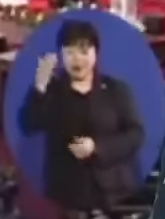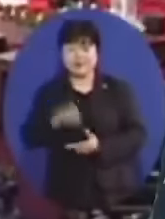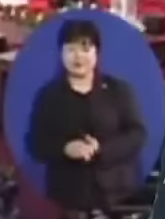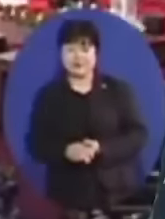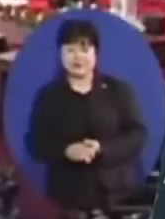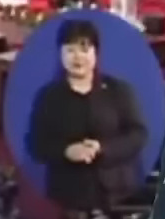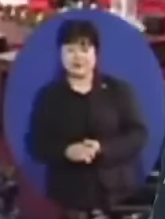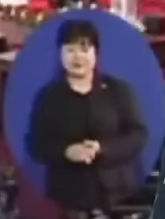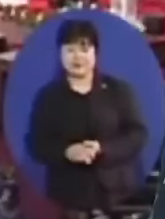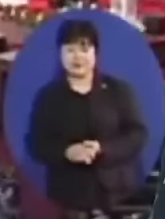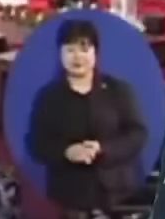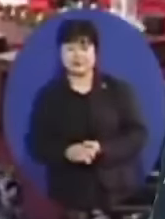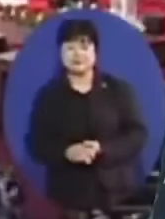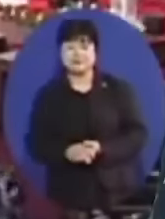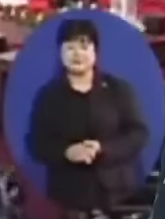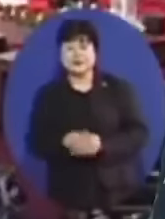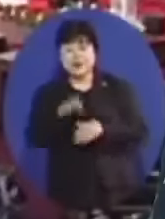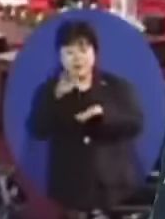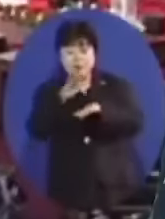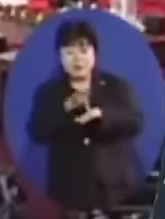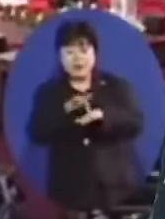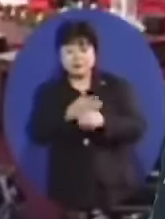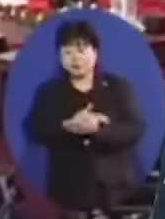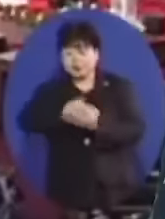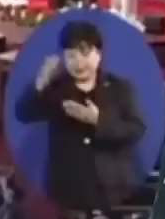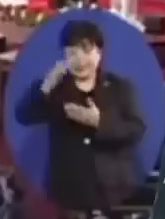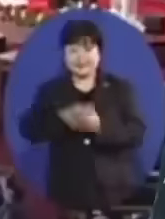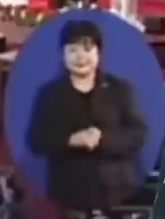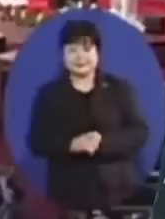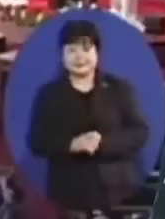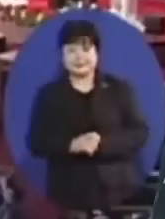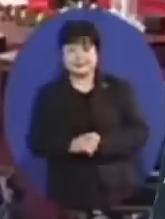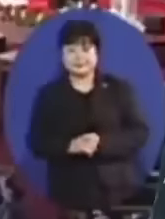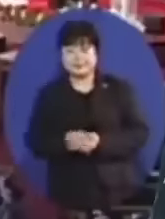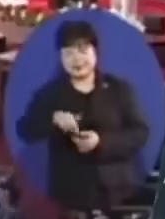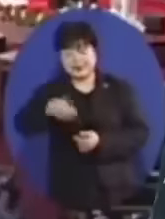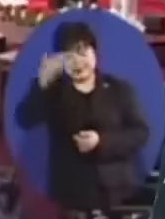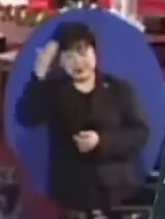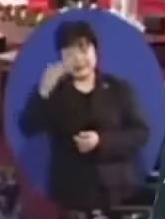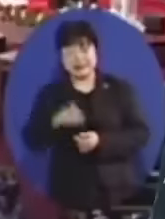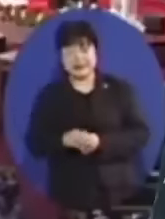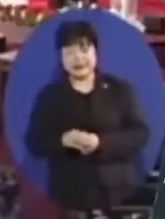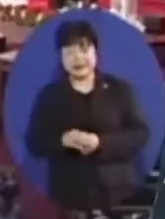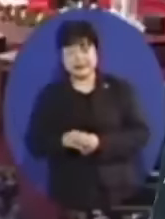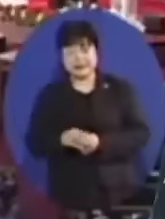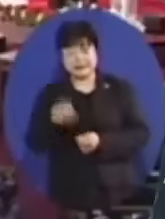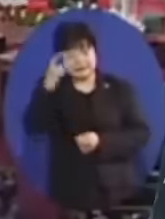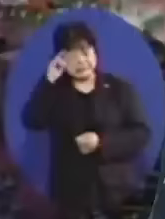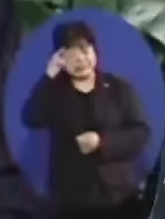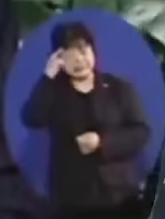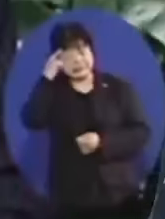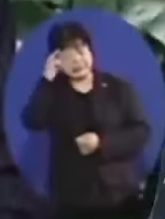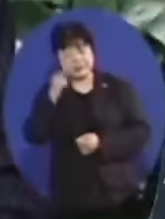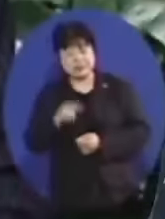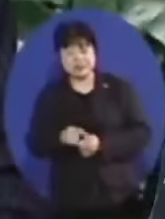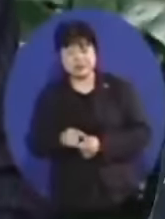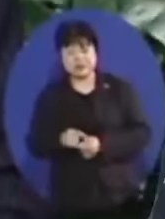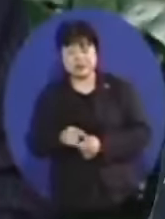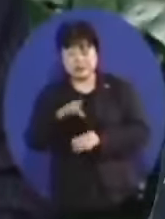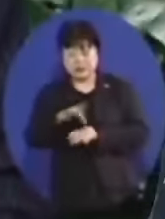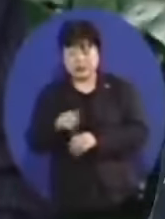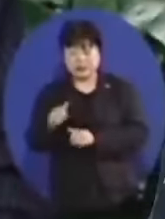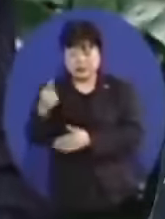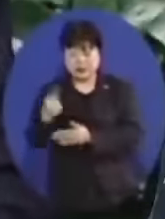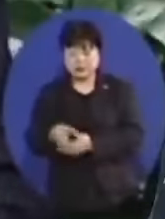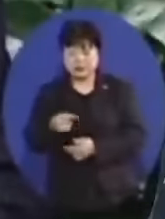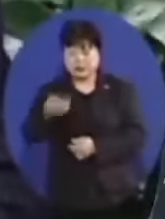과거를 자꾸 기억게 하는 마귀의 생각을 쫓아버려야 되는 것입니다. 자꾸 마귀가 따라다니면서 말해요. 너 과거에 이렇게 사는 너 팔자가